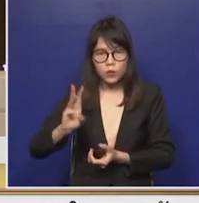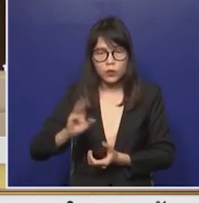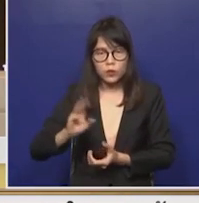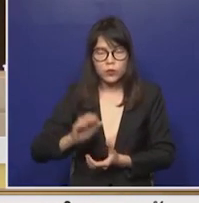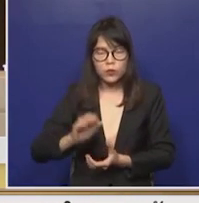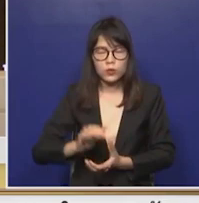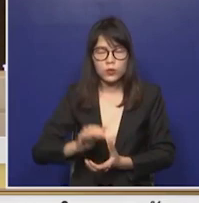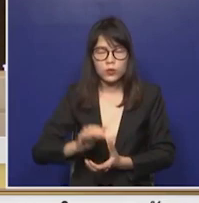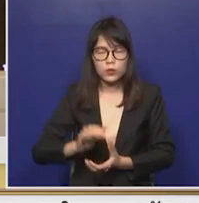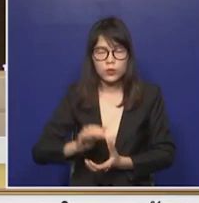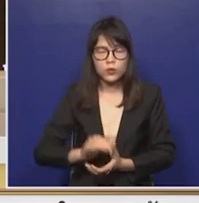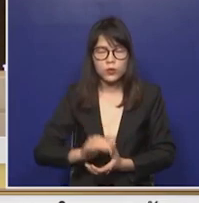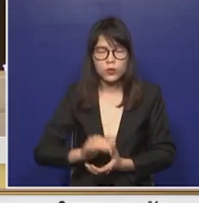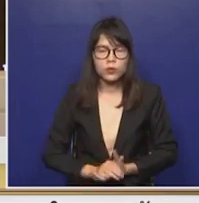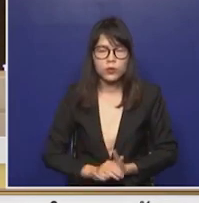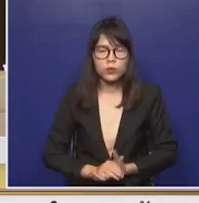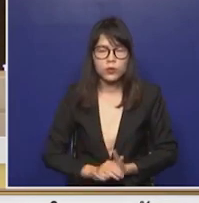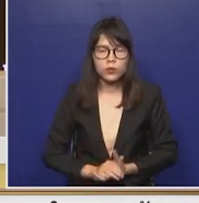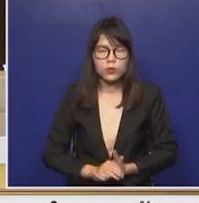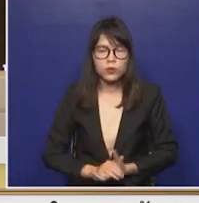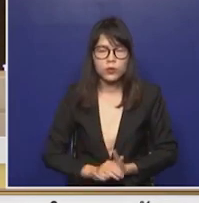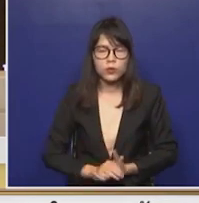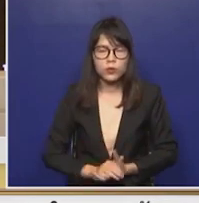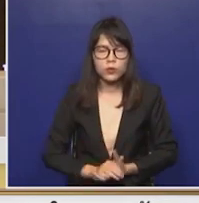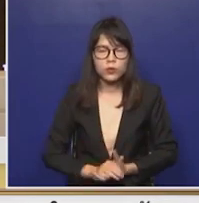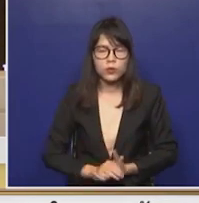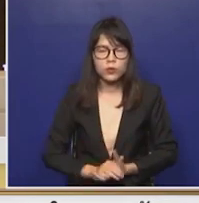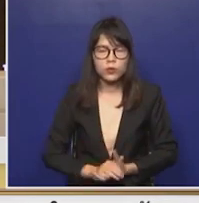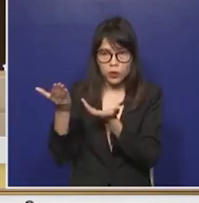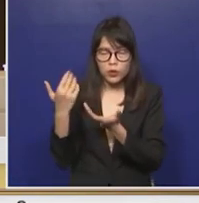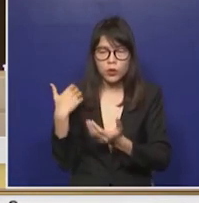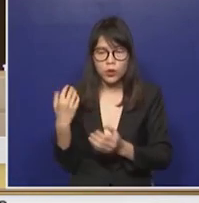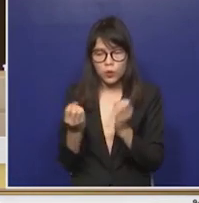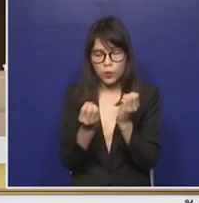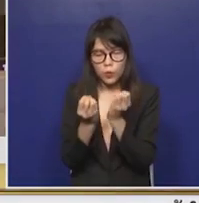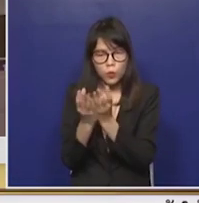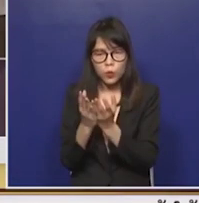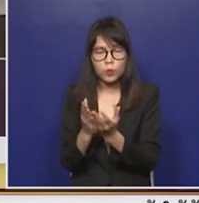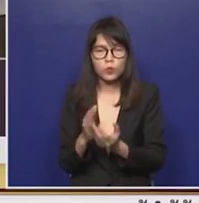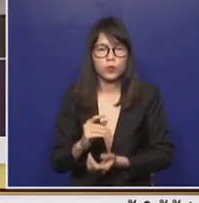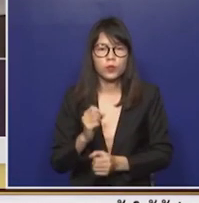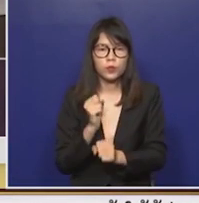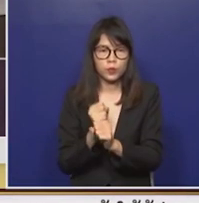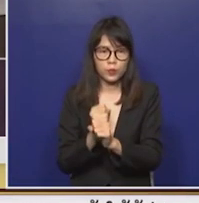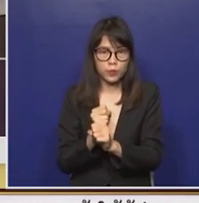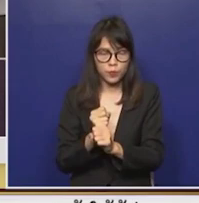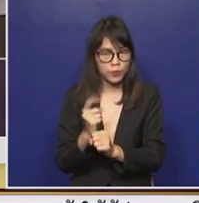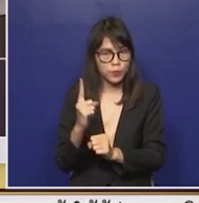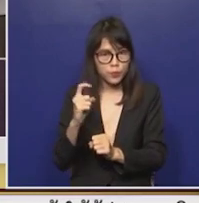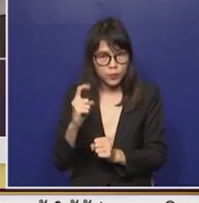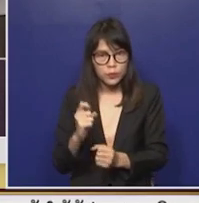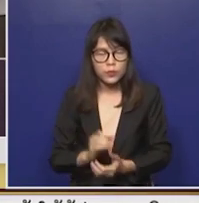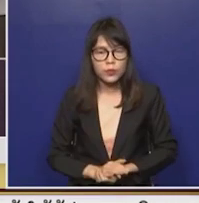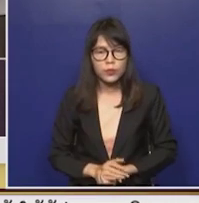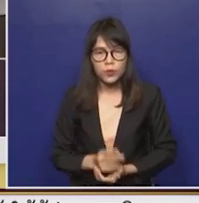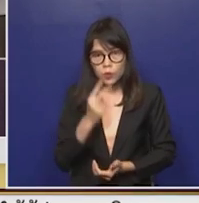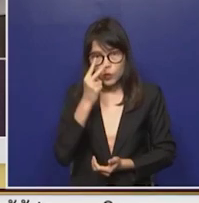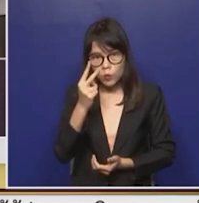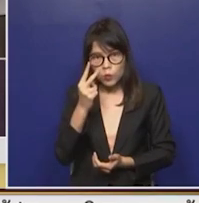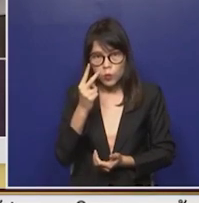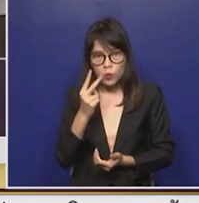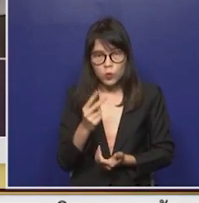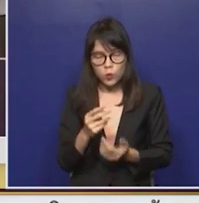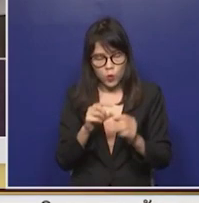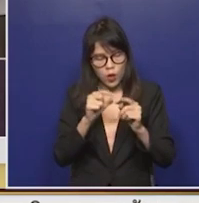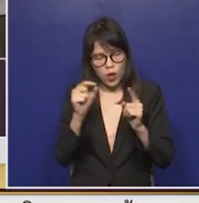ที่เคารพสักการะผู้ใดจะล่วงละเมิดมิได้เราก็ดูยัตติว่ามีข้อความใดที่ล่วงละเมิด